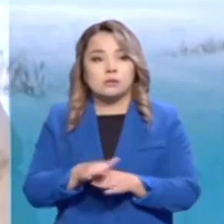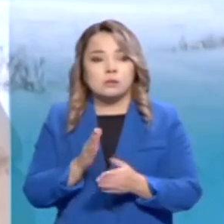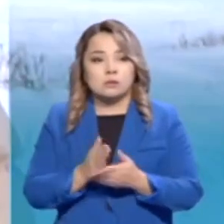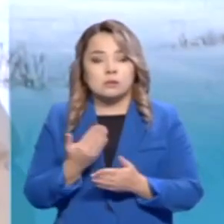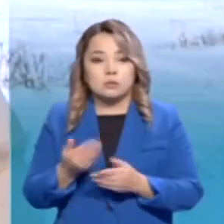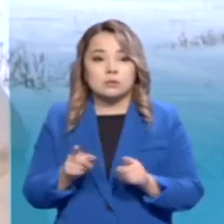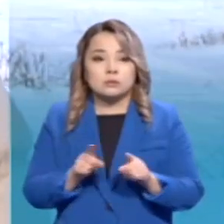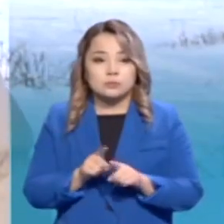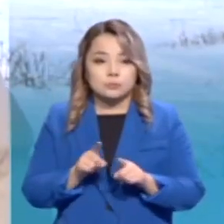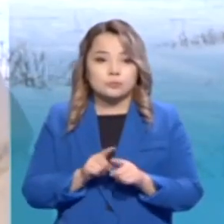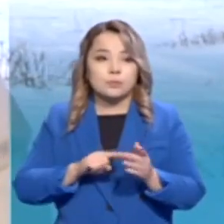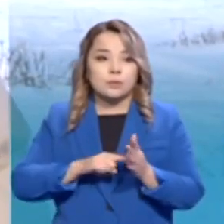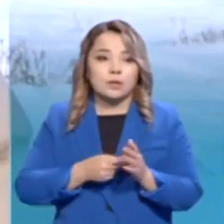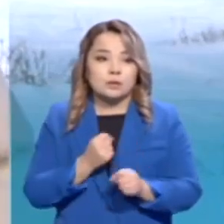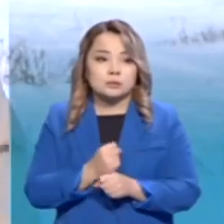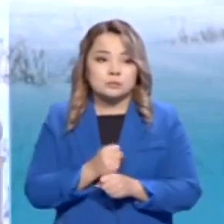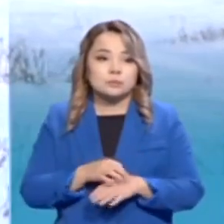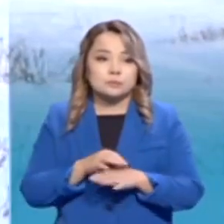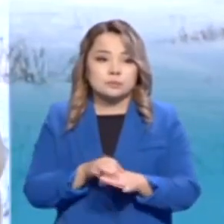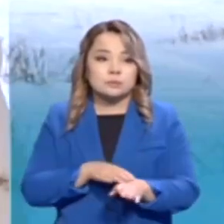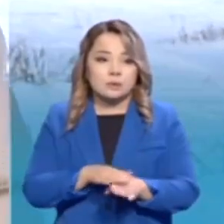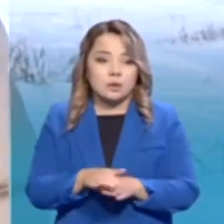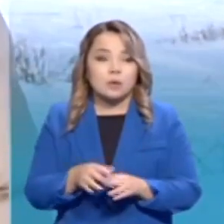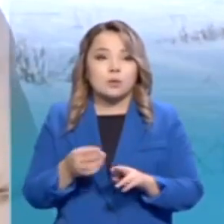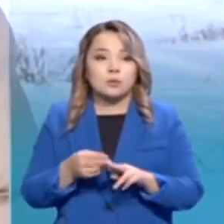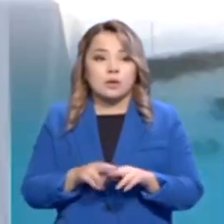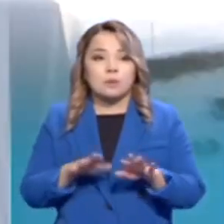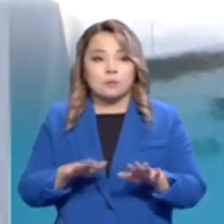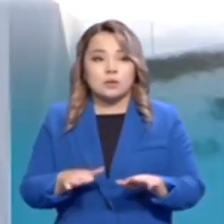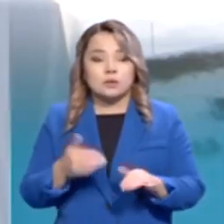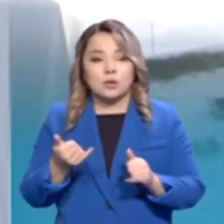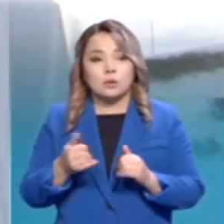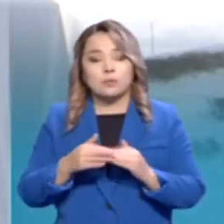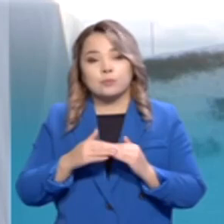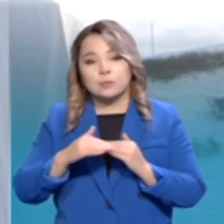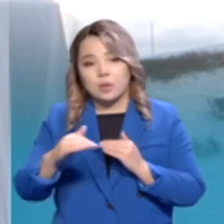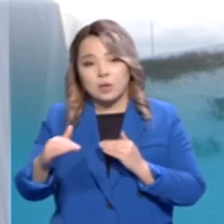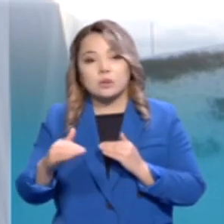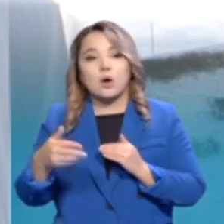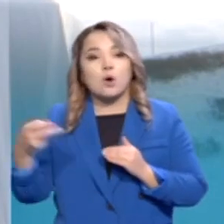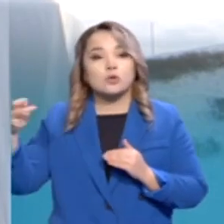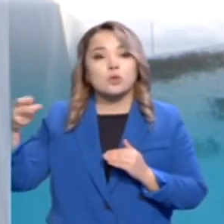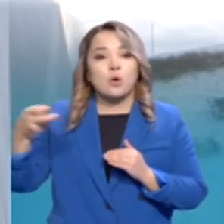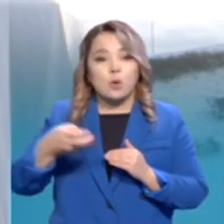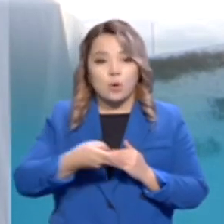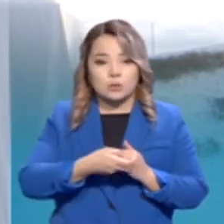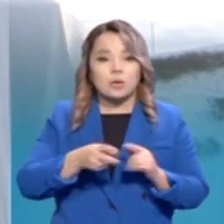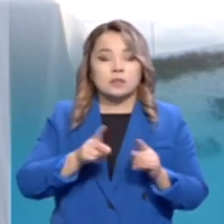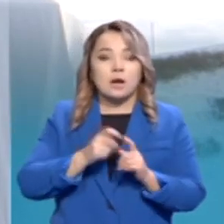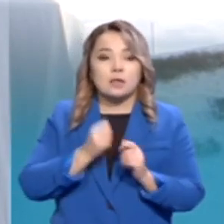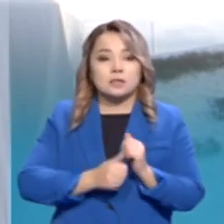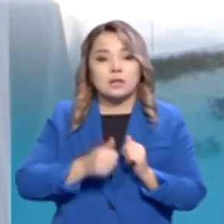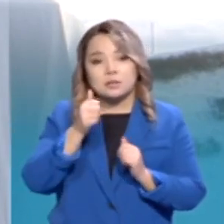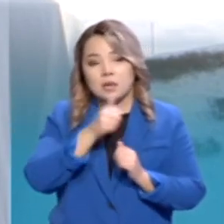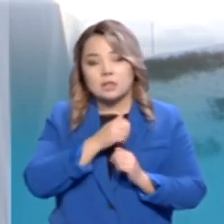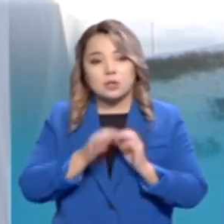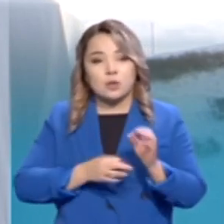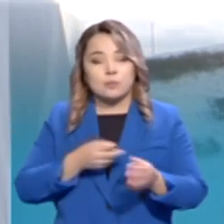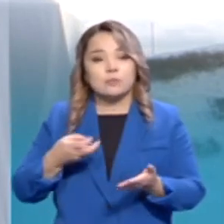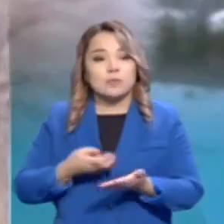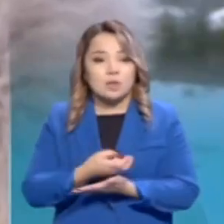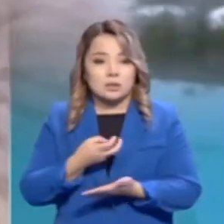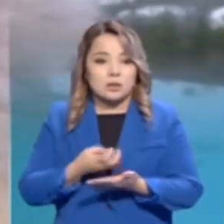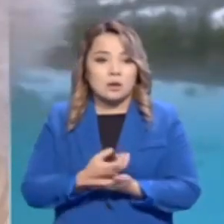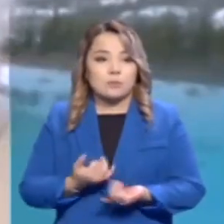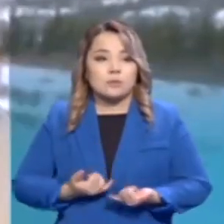туристерге ұнау мақсатында. Және де мына жерден ұзыннан сезонная горка дейді ғой, сондай жыл бойына арналған сырғанақ